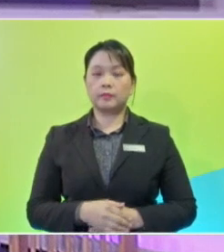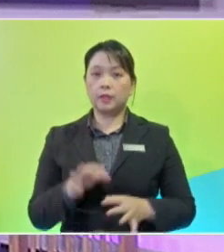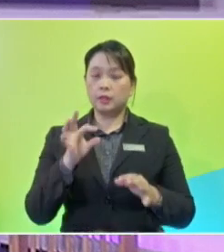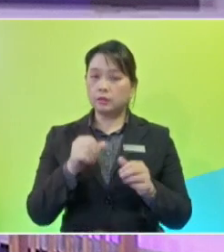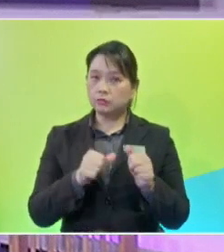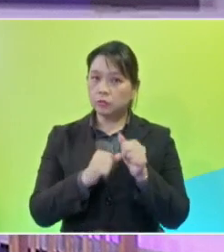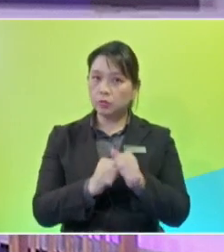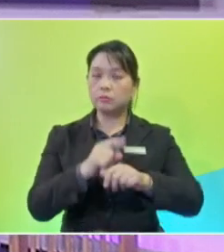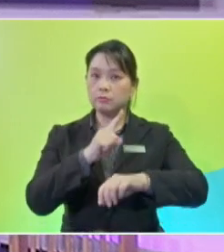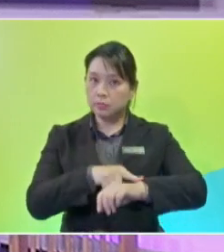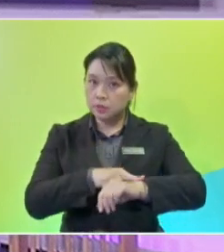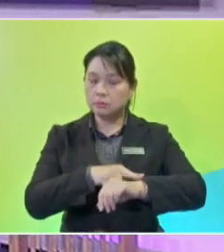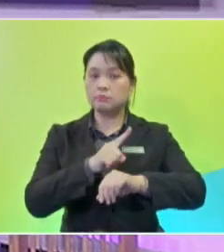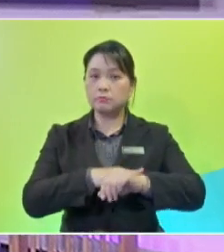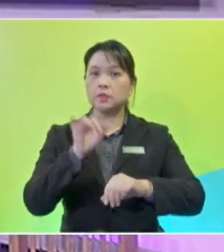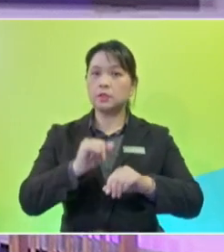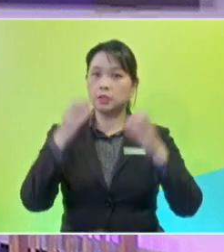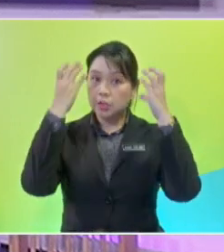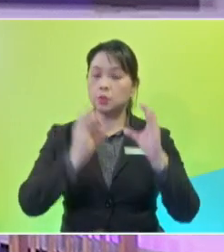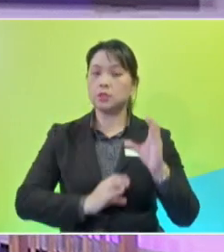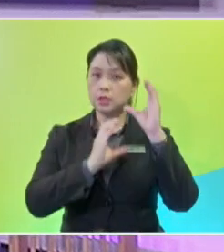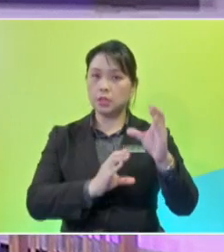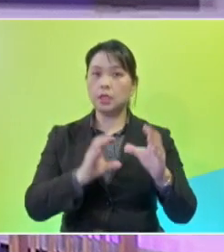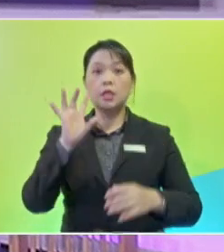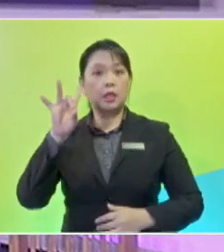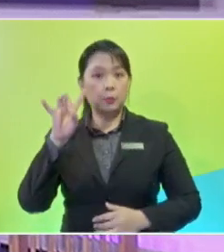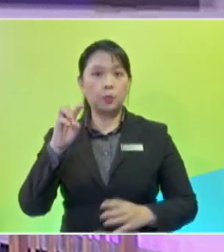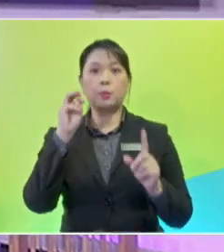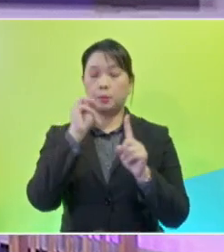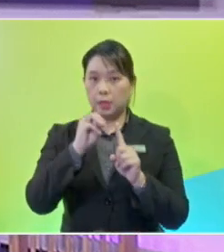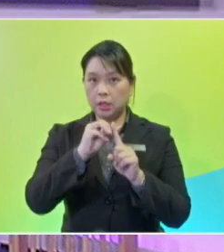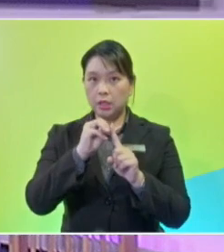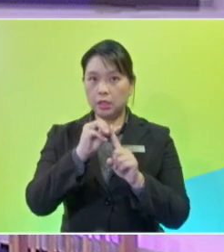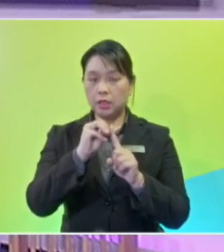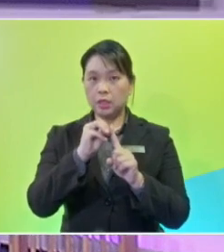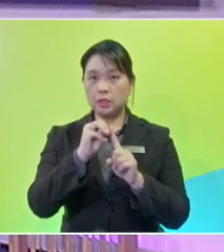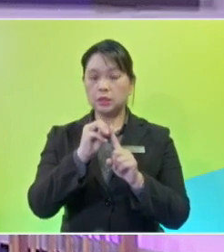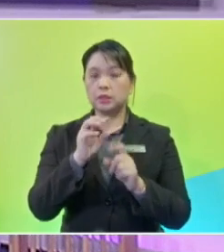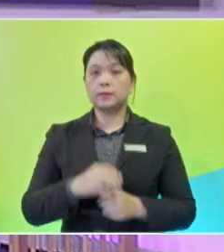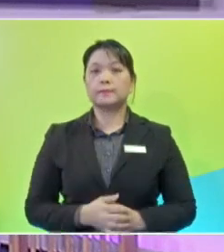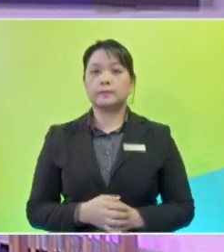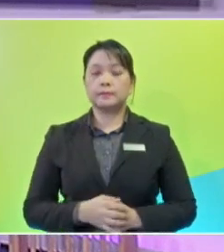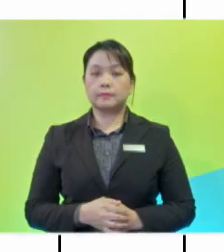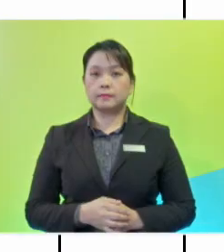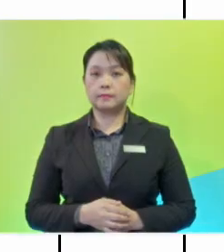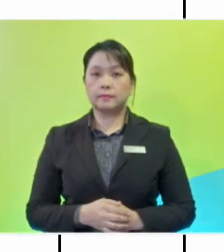yang dicadang kemudian kita di 80 marka untuk 120 menit 2 jam dimana